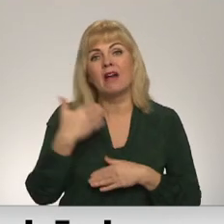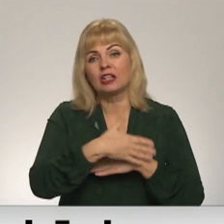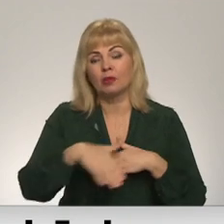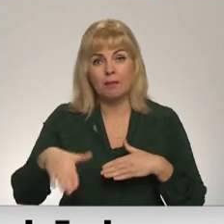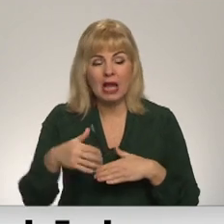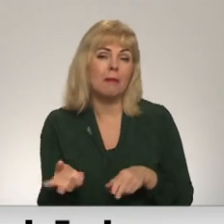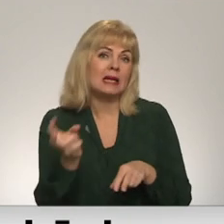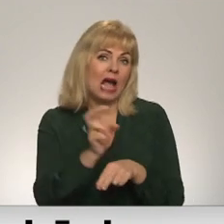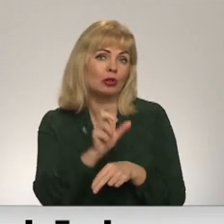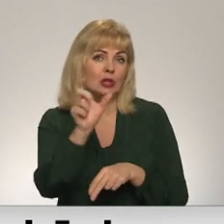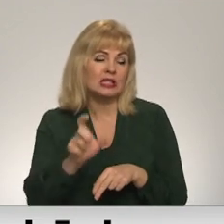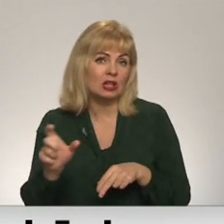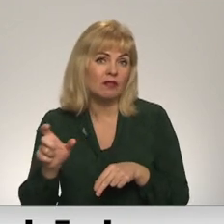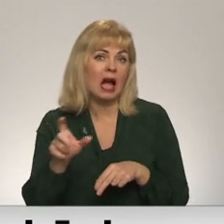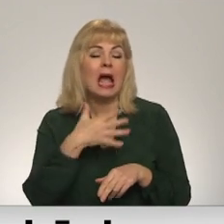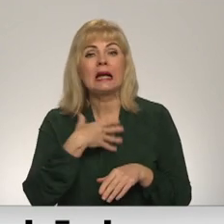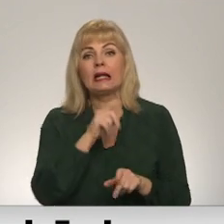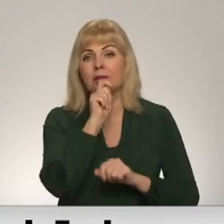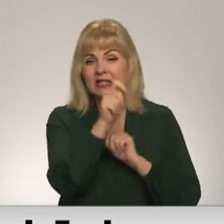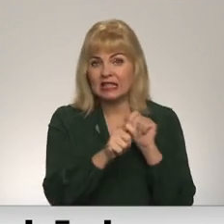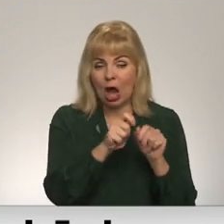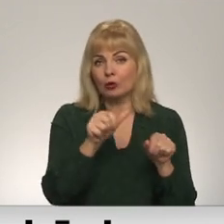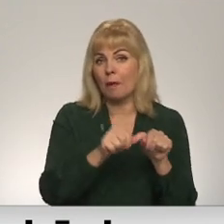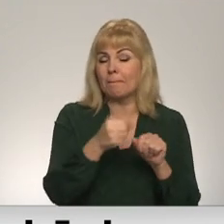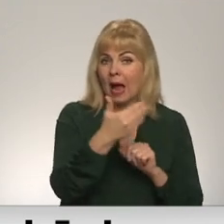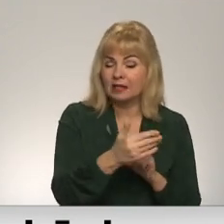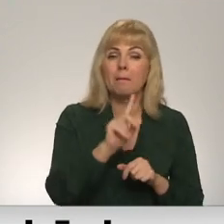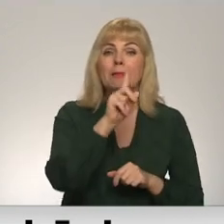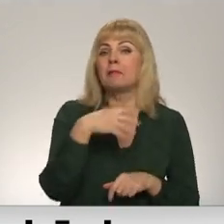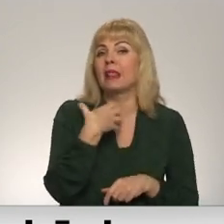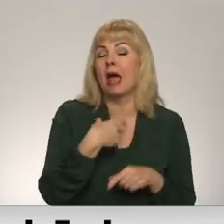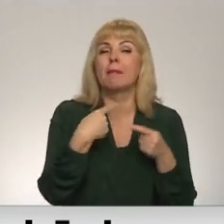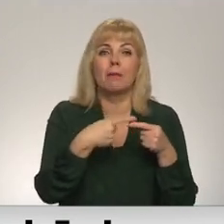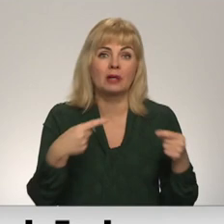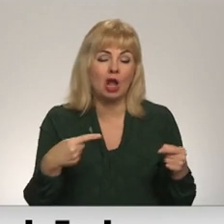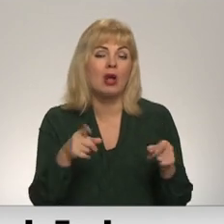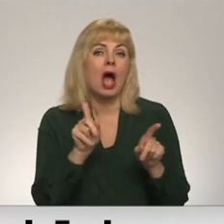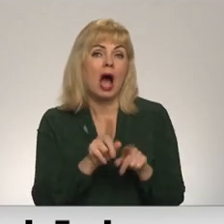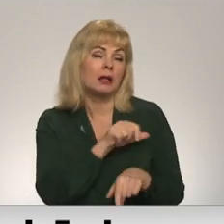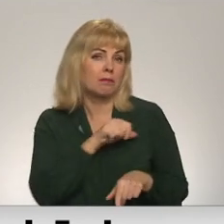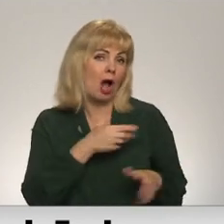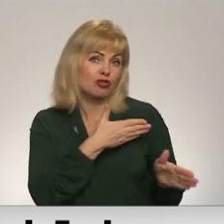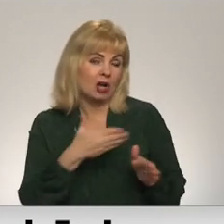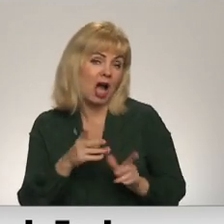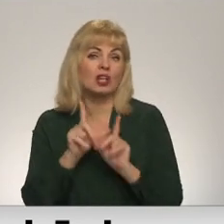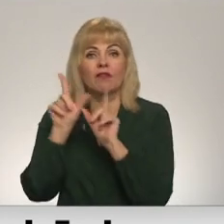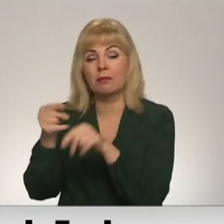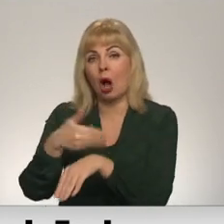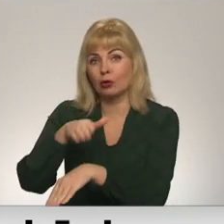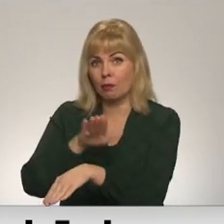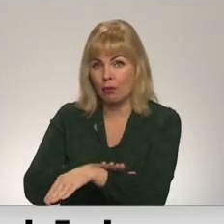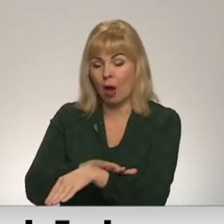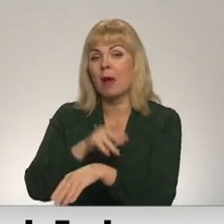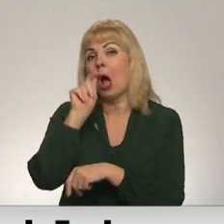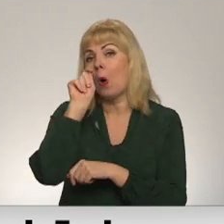laikam ierodas cilvēki, kur vēlas ziedot naudu benzīnam, pirmās nepieciešamības preces, vai arī paši ir gatavi doties ceļā uz Poliju pēc